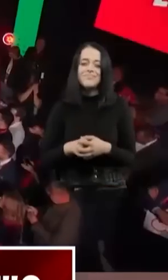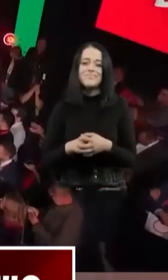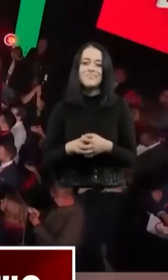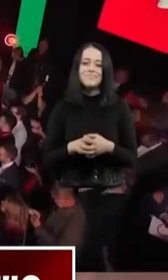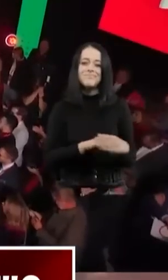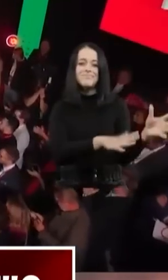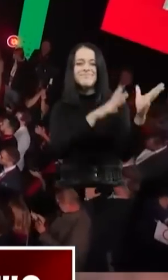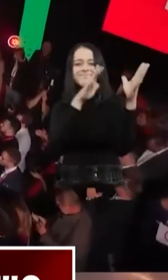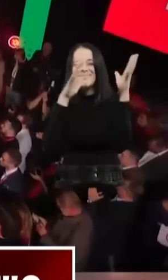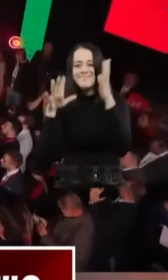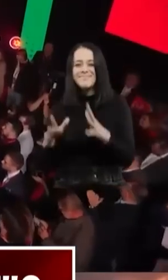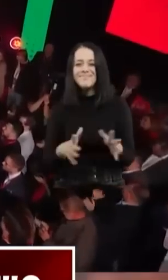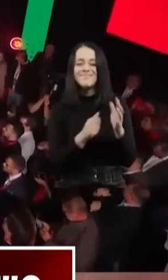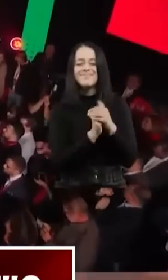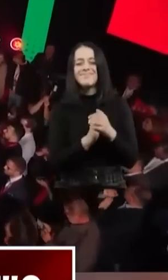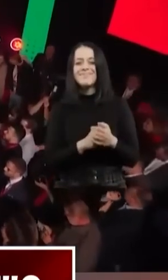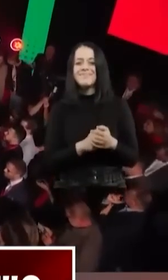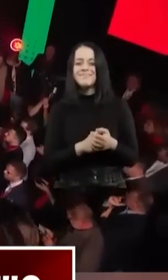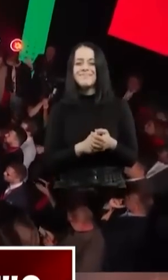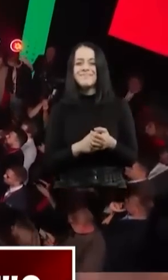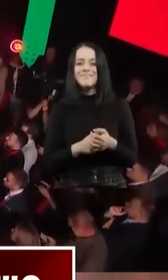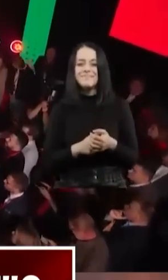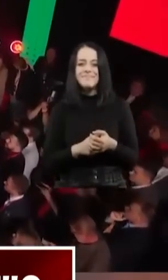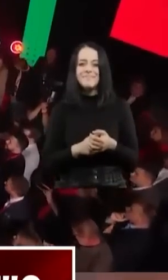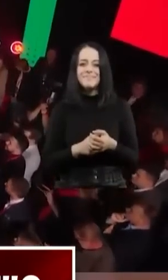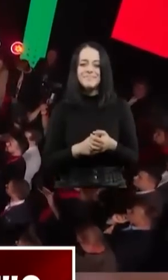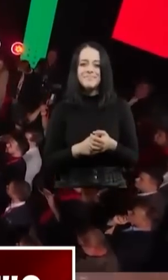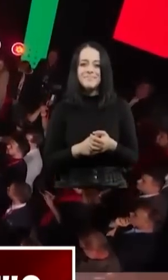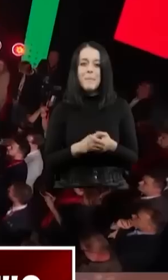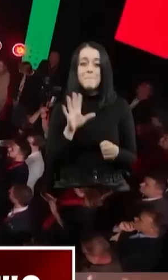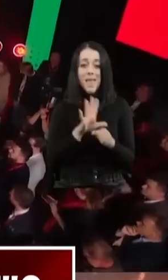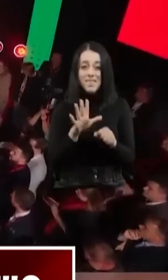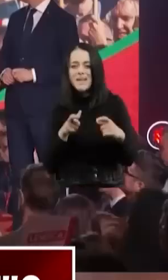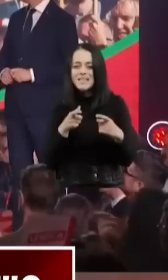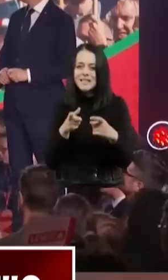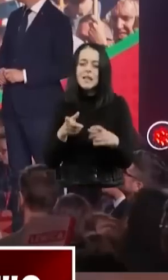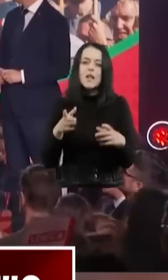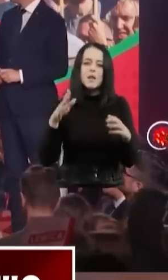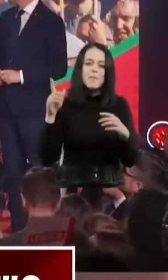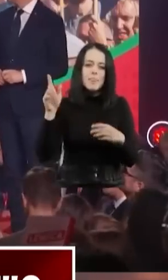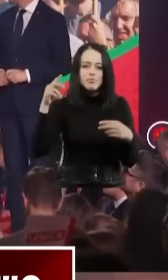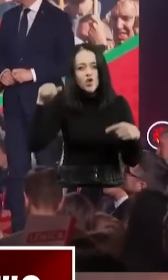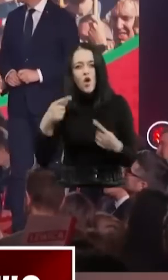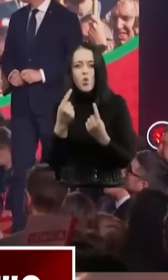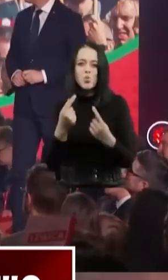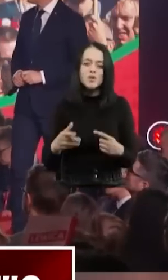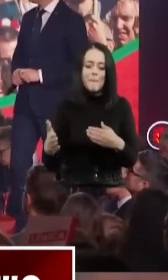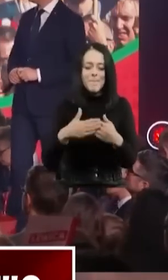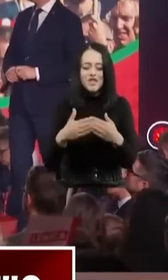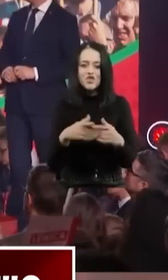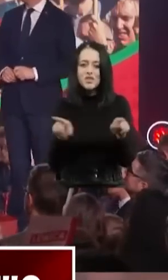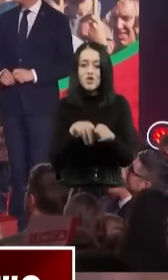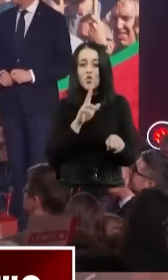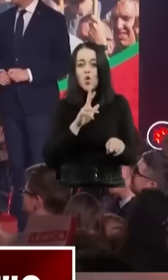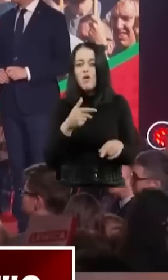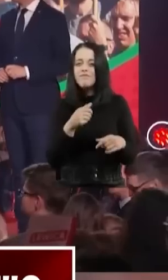tej realizacji tak sztywnego programu lewicy, więc lewica jakby wyczuwa tą sytuację, zaczyna powoli mięknąć. Zobaczymy,